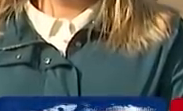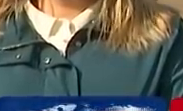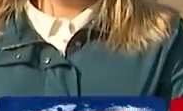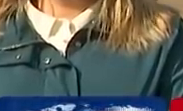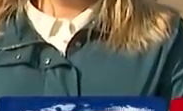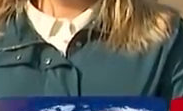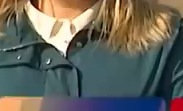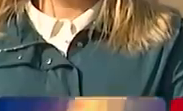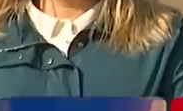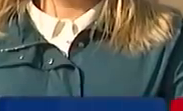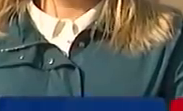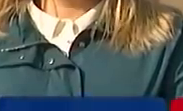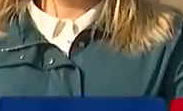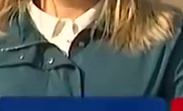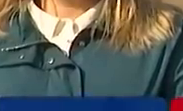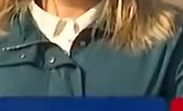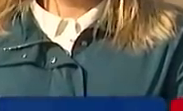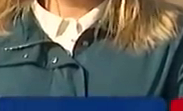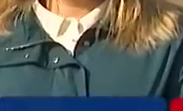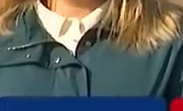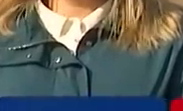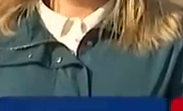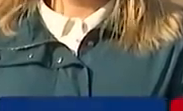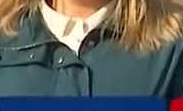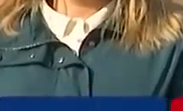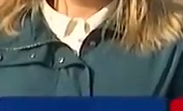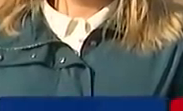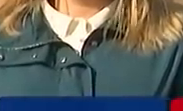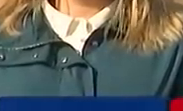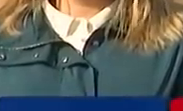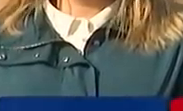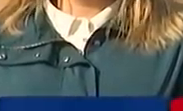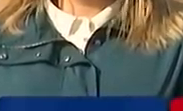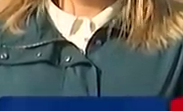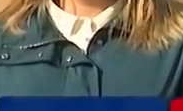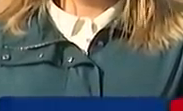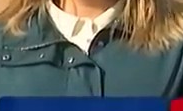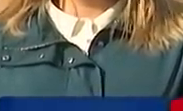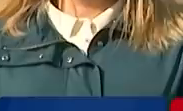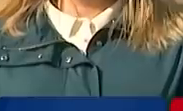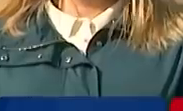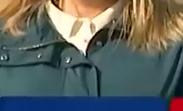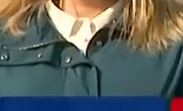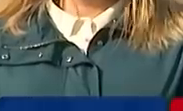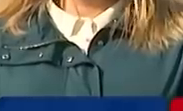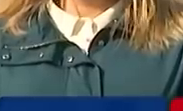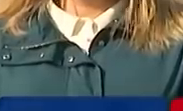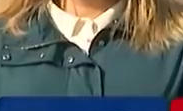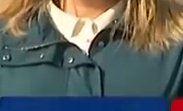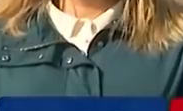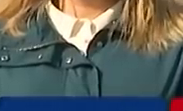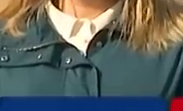te sześć tysięcy hektarów niestety które albo spłonęło albo jest zajęte ogniem